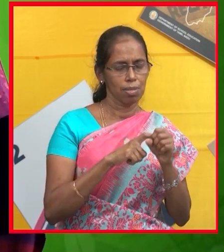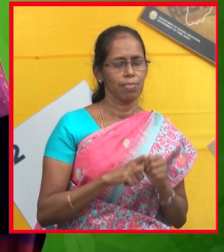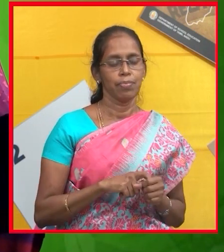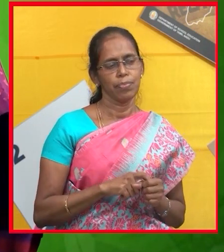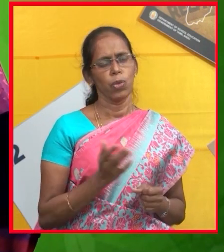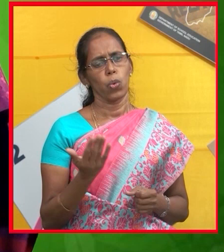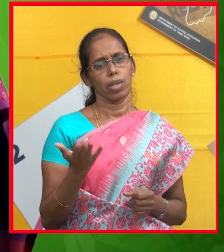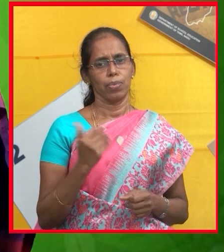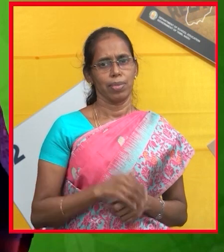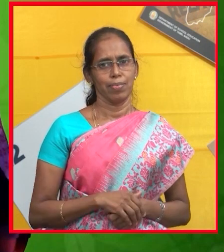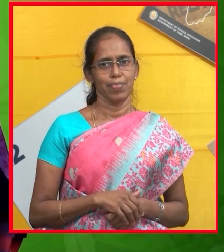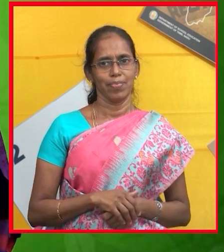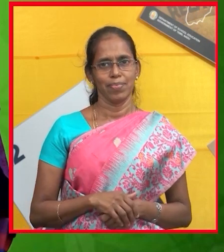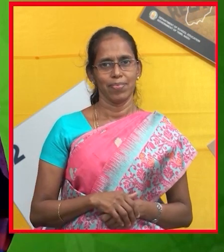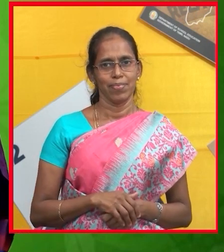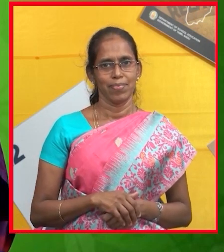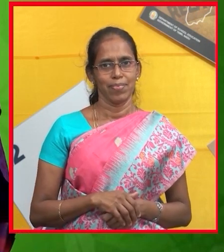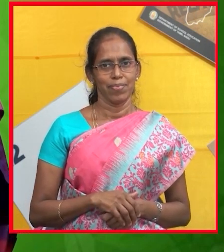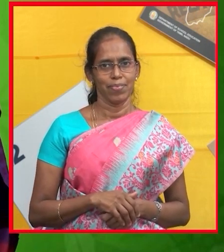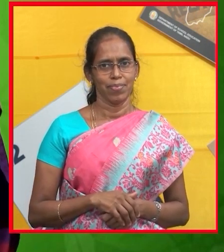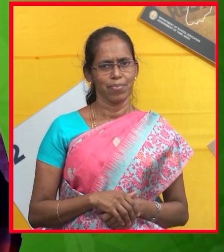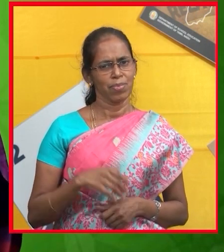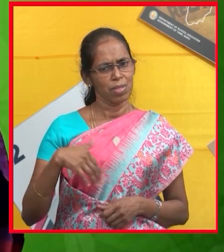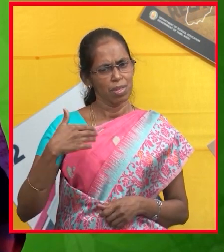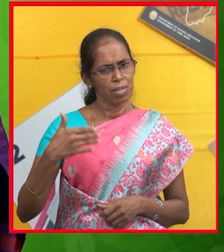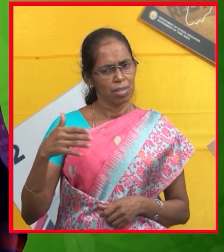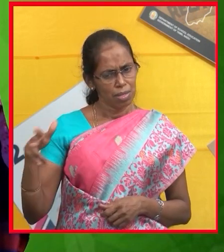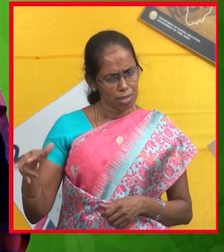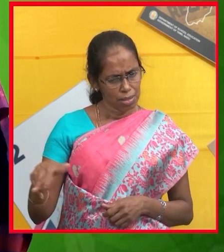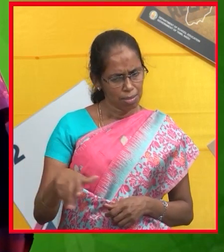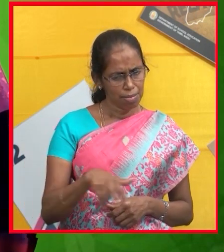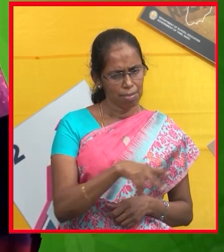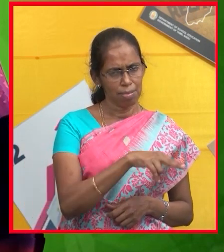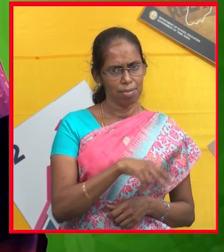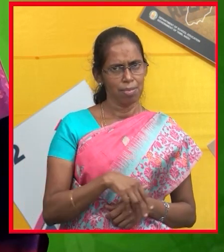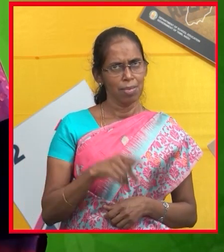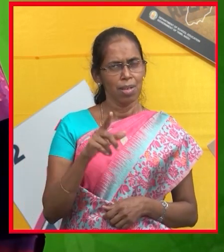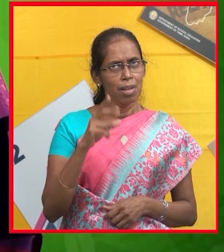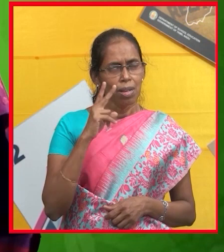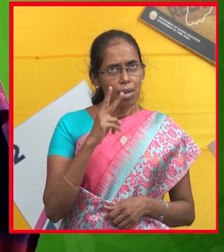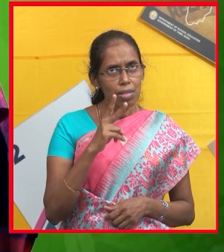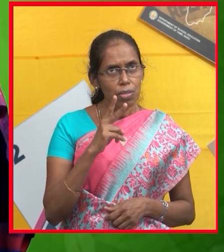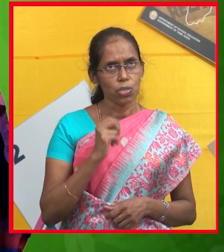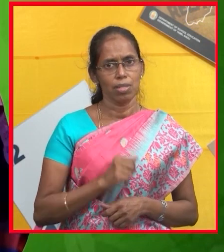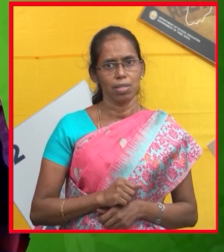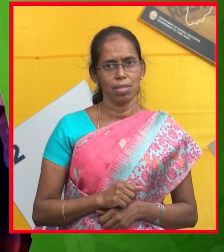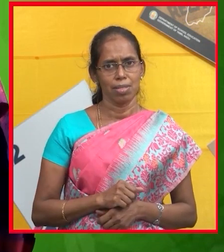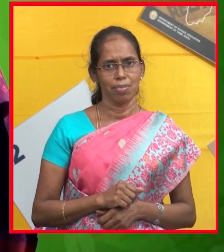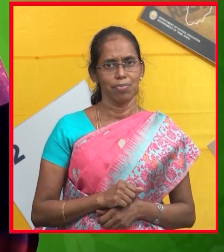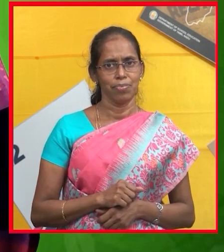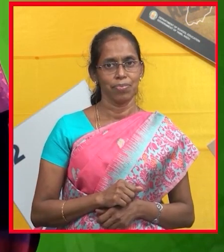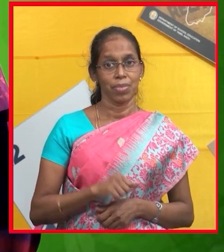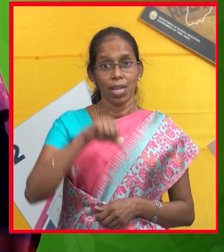கேளுப்பா அப்படின்னு சொல்கிறார். நான் இந்த தொடர்ந்து வருகின்ற இந்த நடைப்பயிற்சி நாள்களில் ஒரு விஷயத்தை கவனித்தேன்.